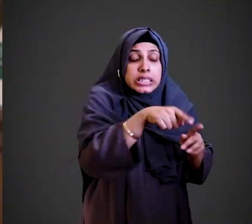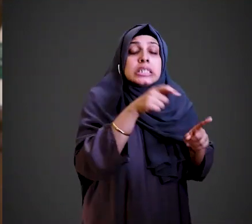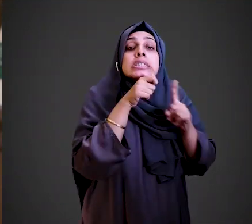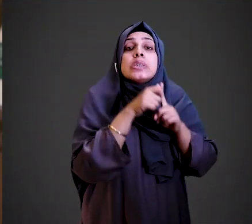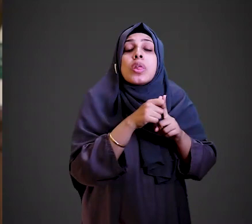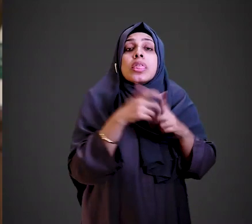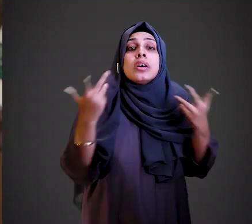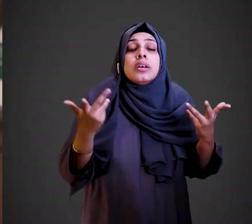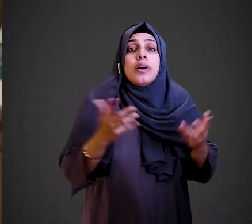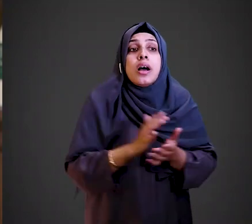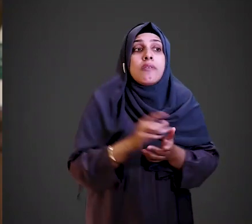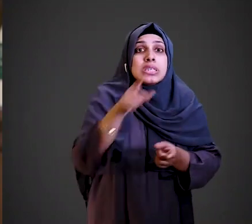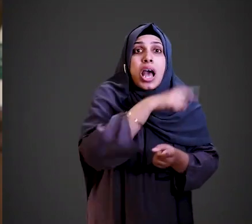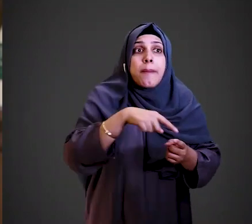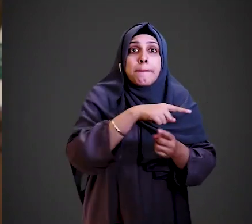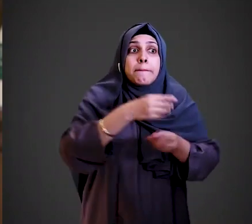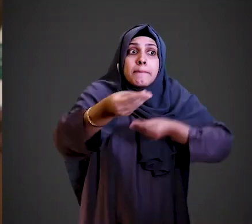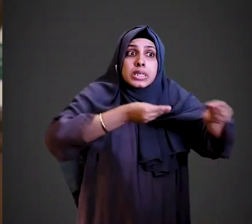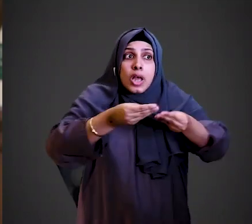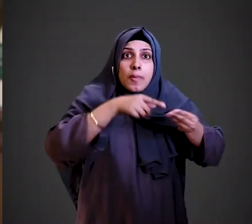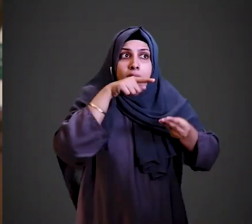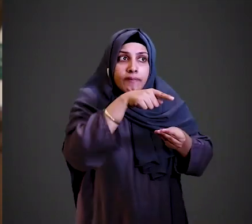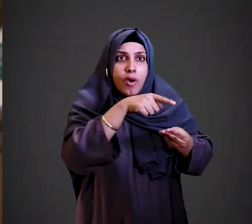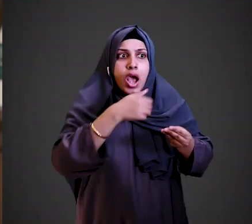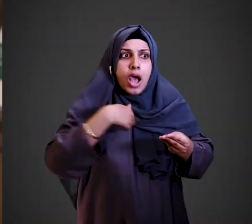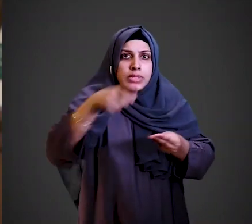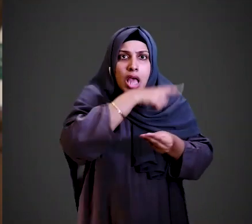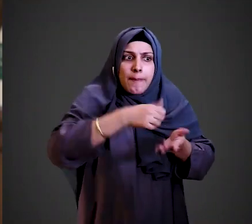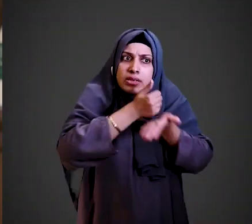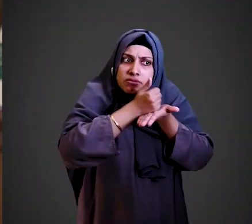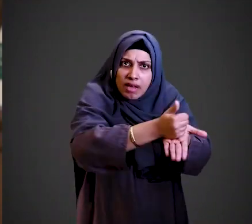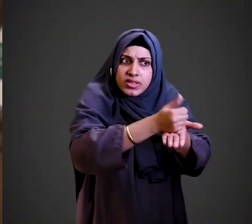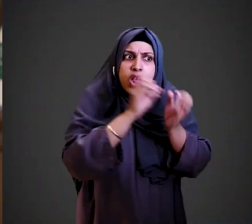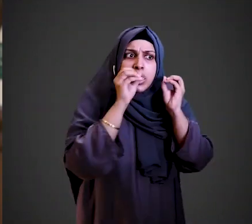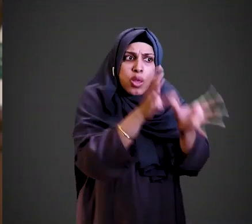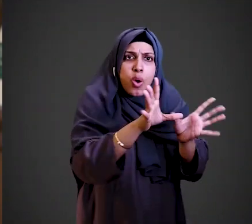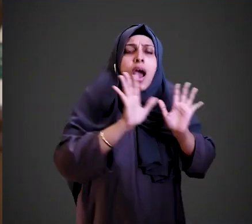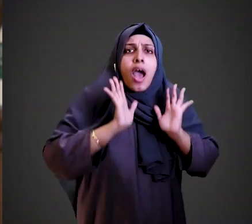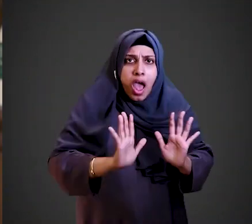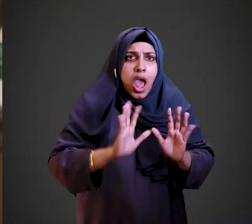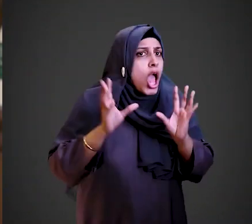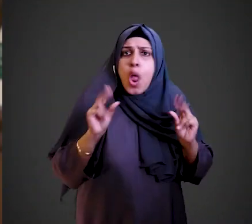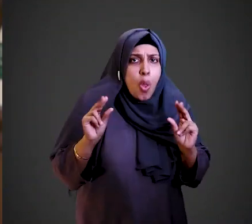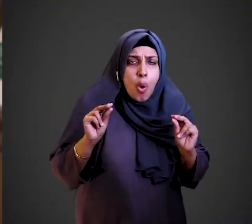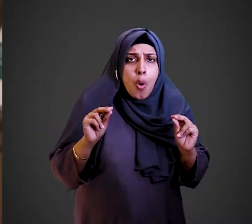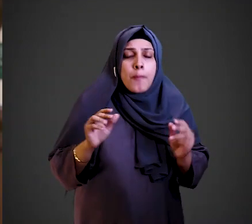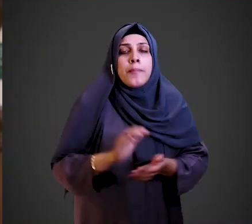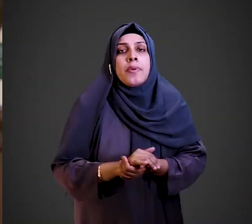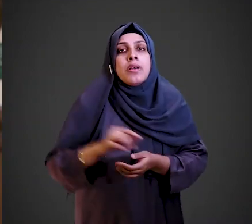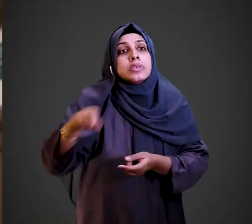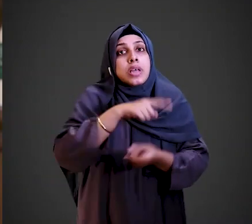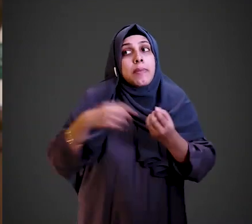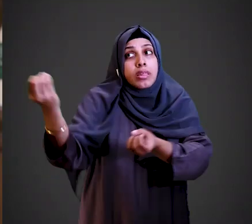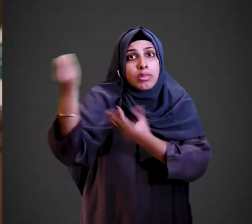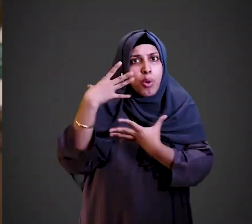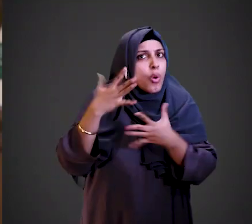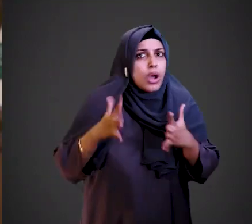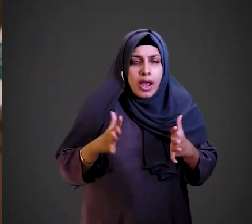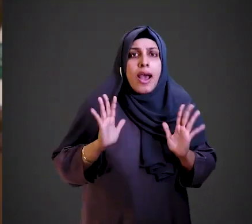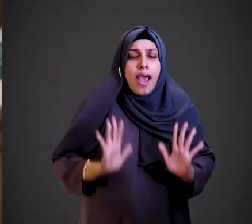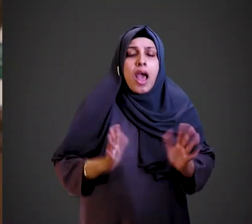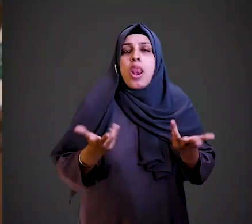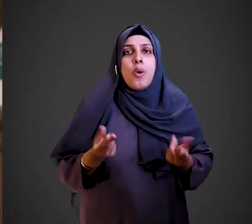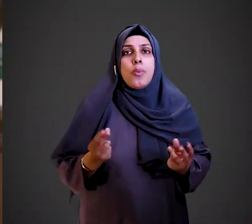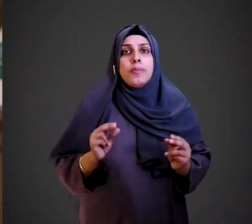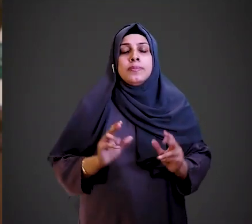جہاں پر جو مارکیٹ ہے وہ وہاں پر اپنی سروسز اور گڈز نہیں پرووائڈ کر سکتی، ہمیں وہ نہیں دے سکتے.